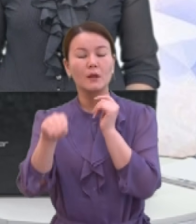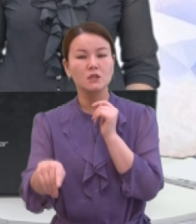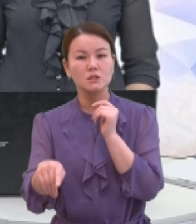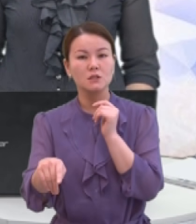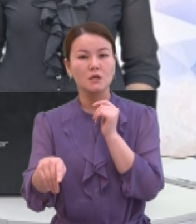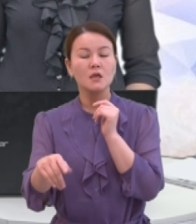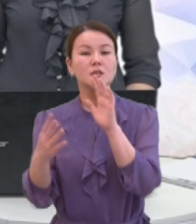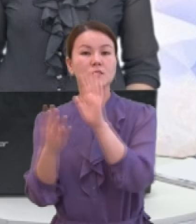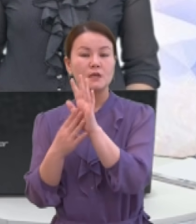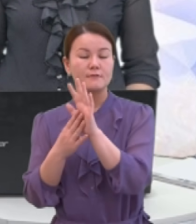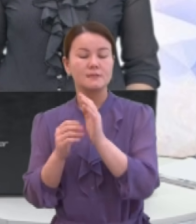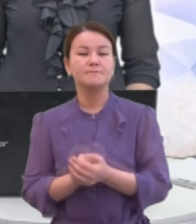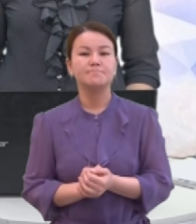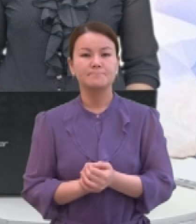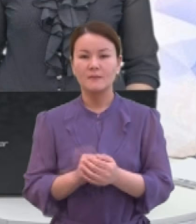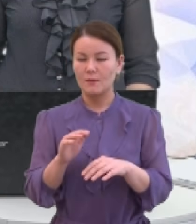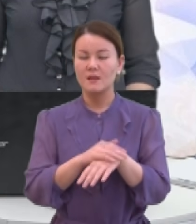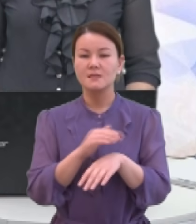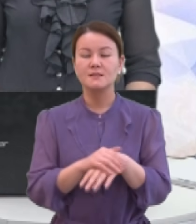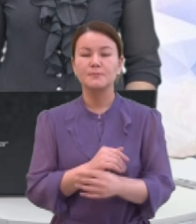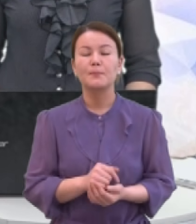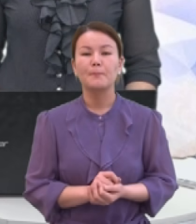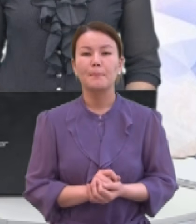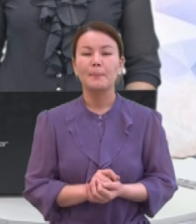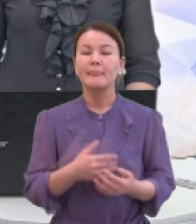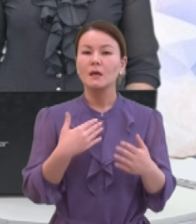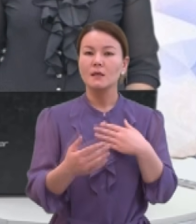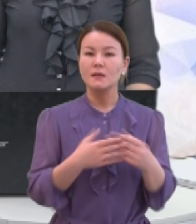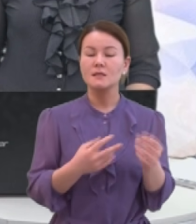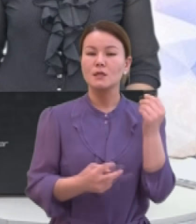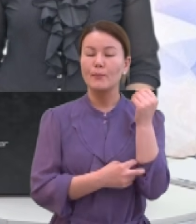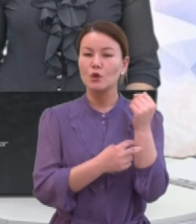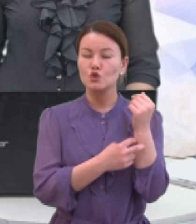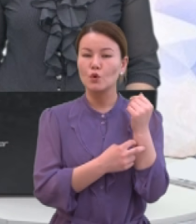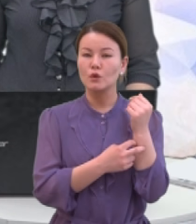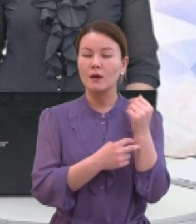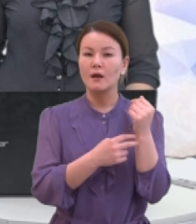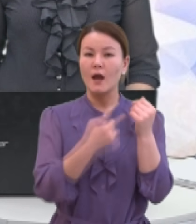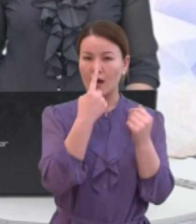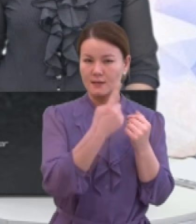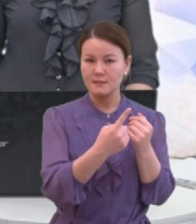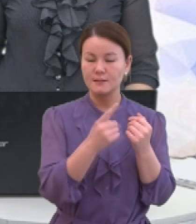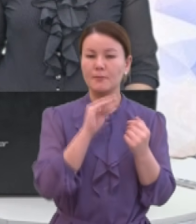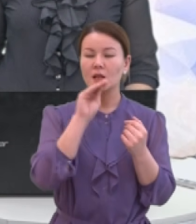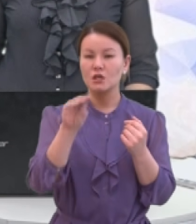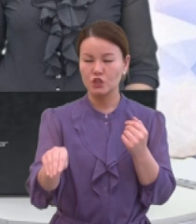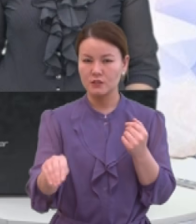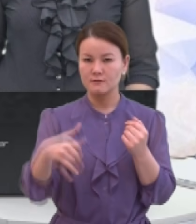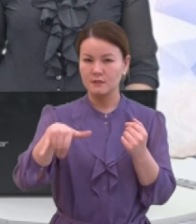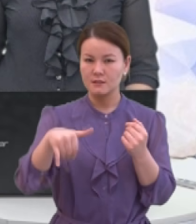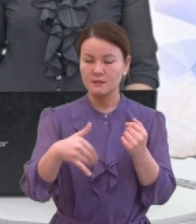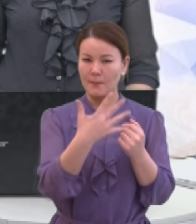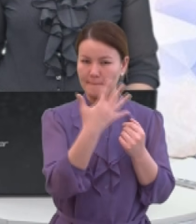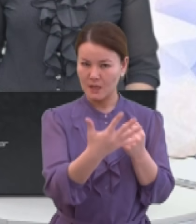9 молодцы если бельчонок братишка положил в корзинку 5